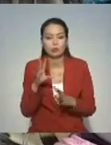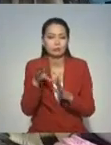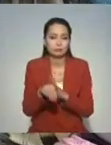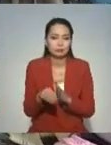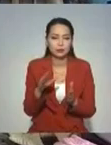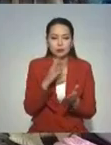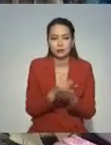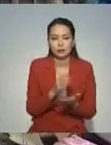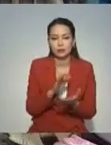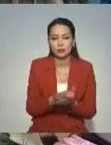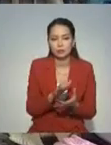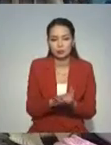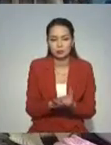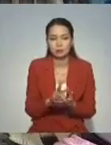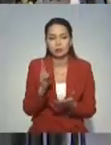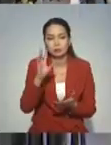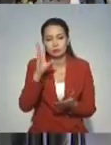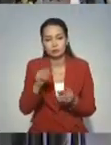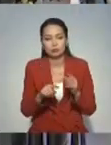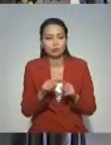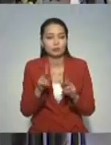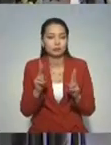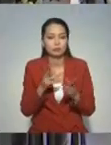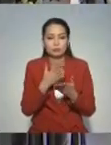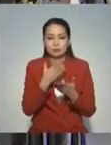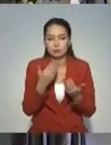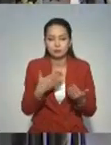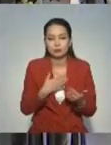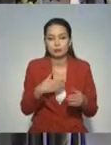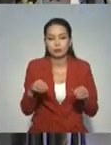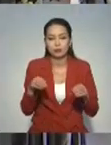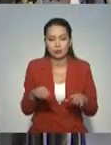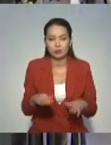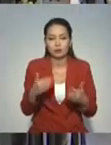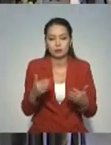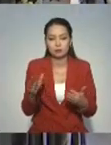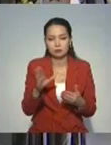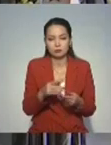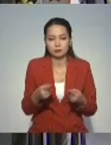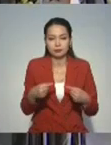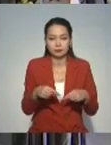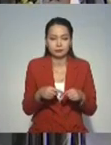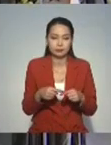знакомым, у некоторых даже родственников нету. Поэтому мы решили вот с сегодняшнего утра